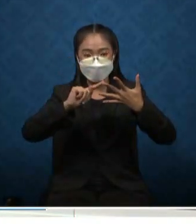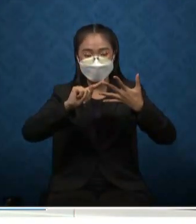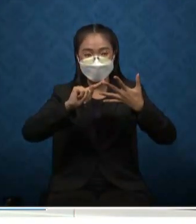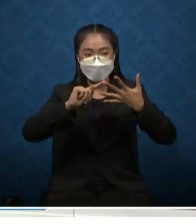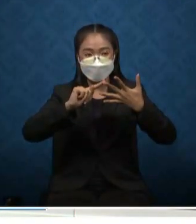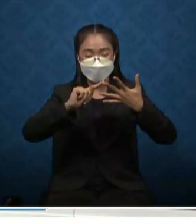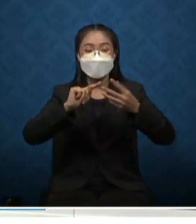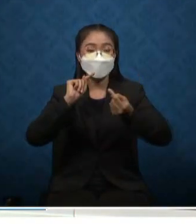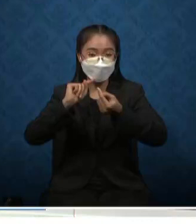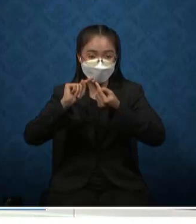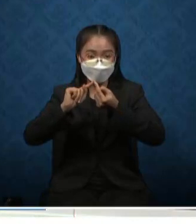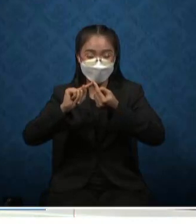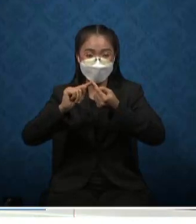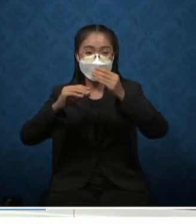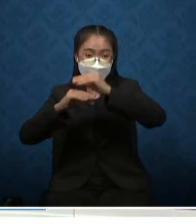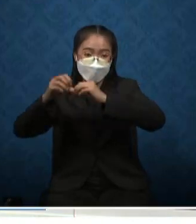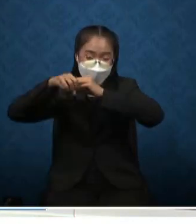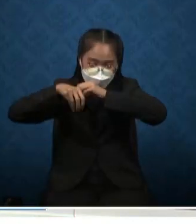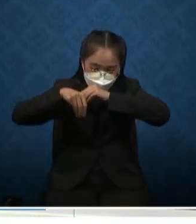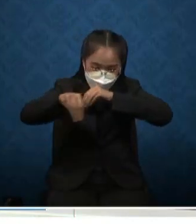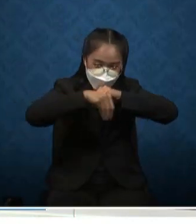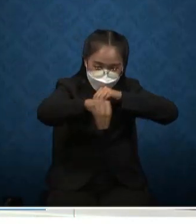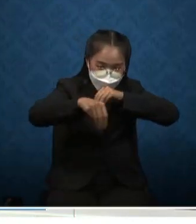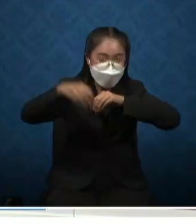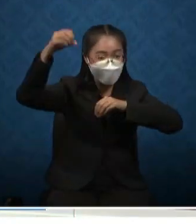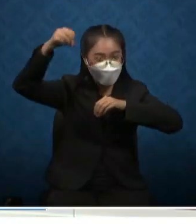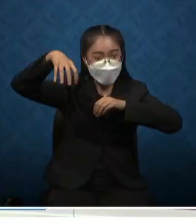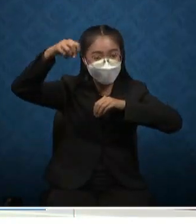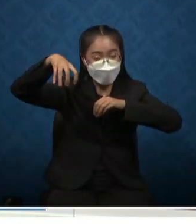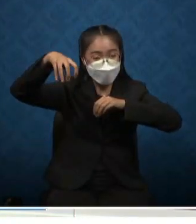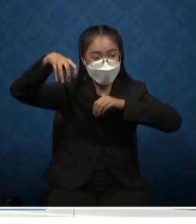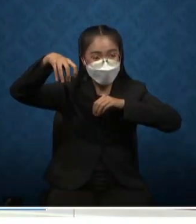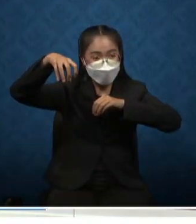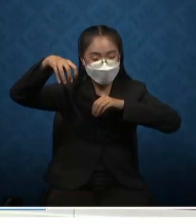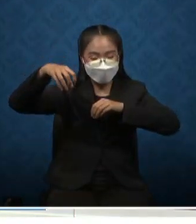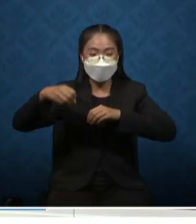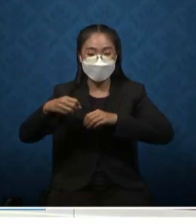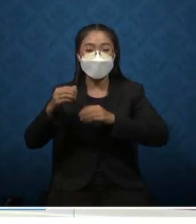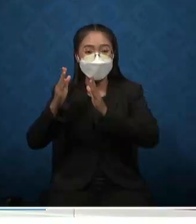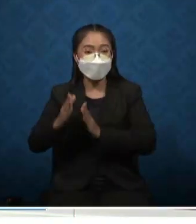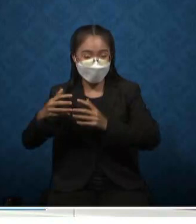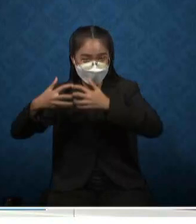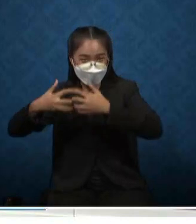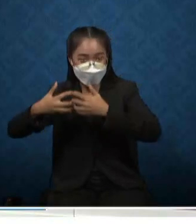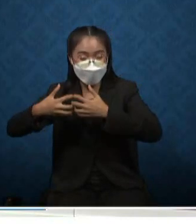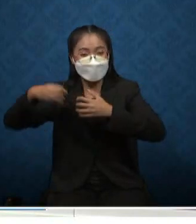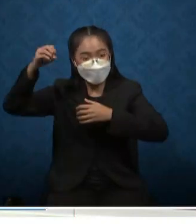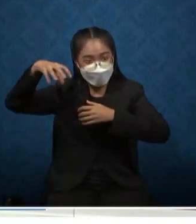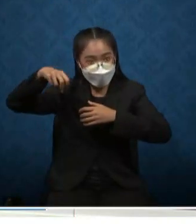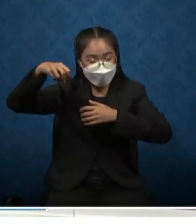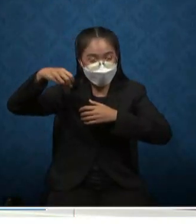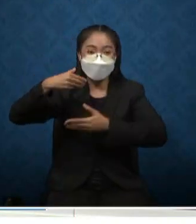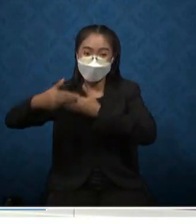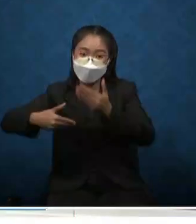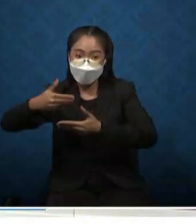และโพไซเมอร์ผู้ผลิตโดยผู้บริโภคทั้งใช้และขายไฟฟ้าเสาหลักที่ 4